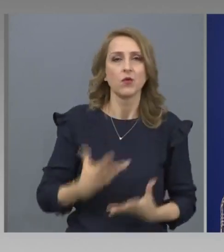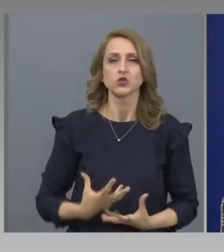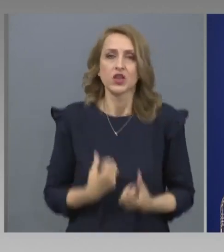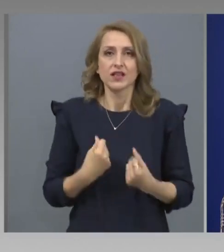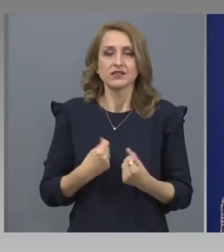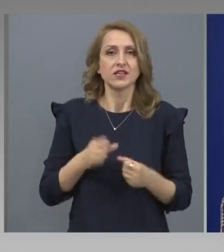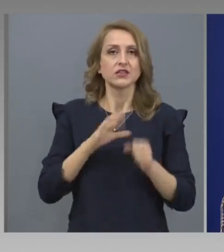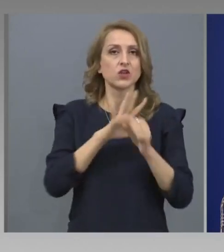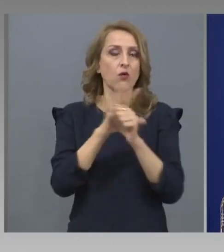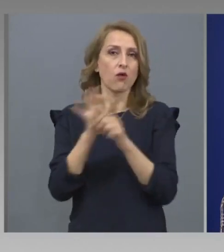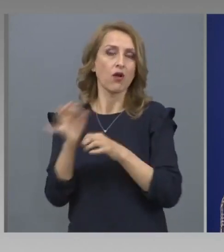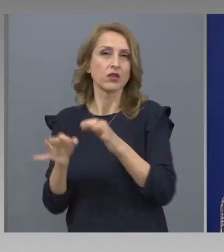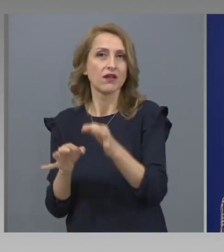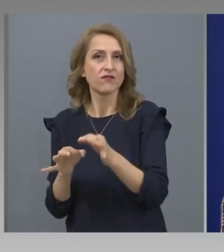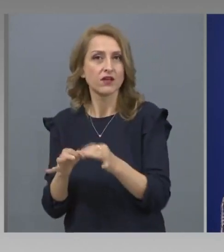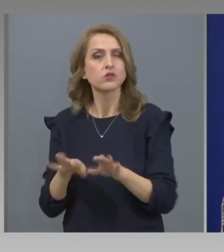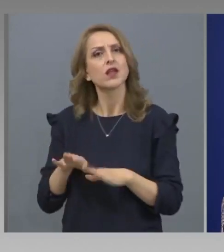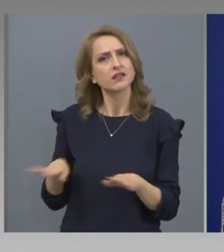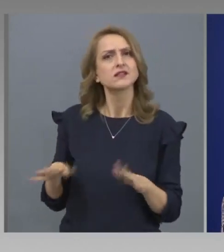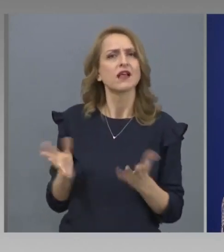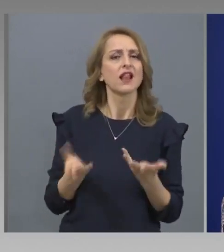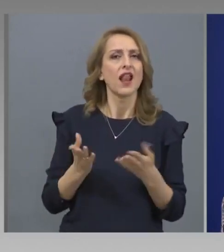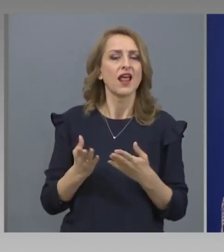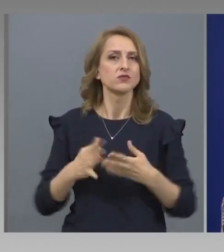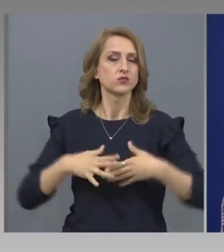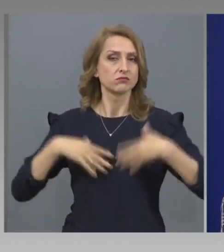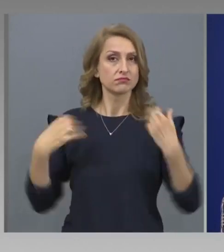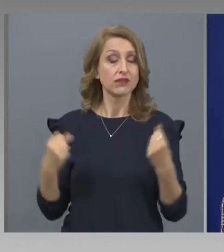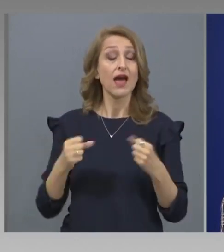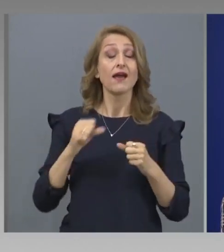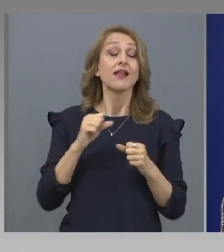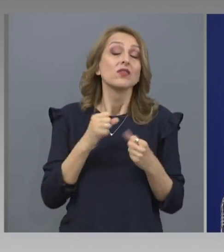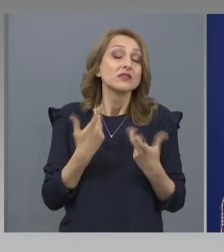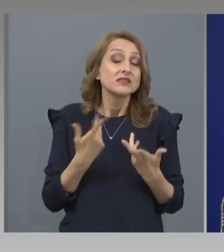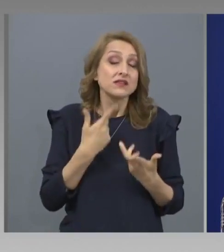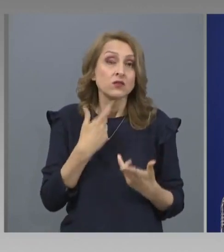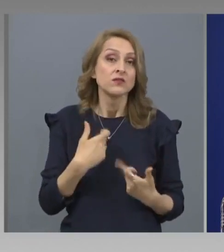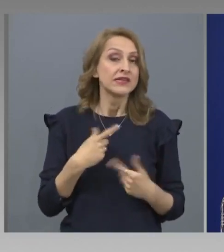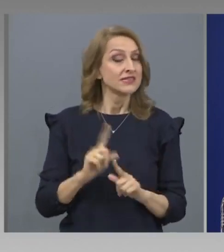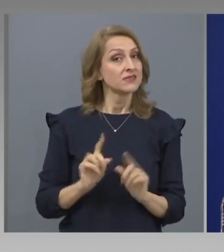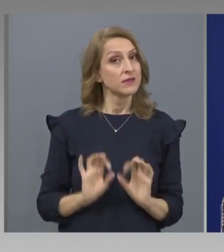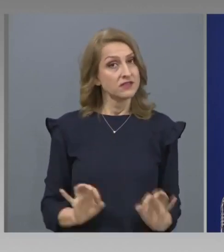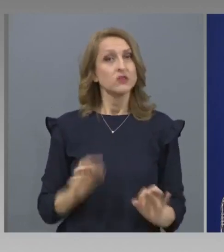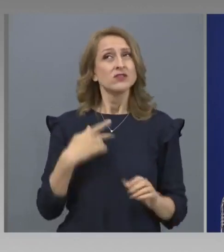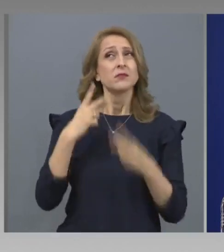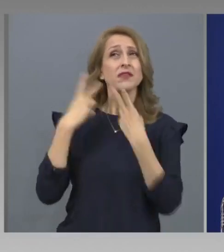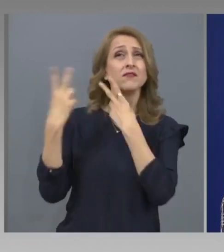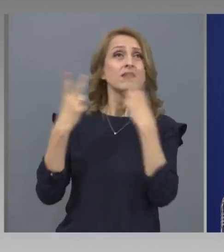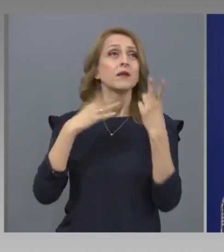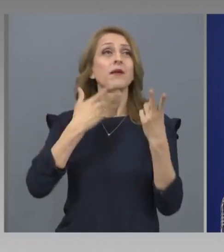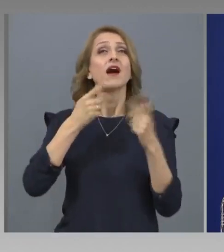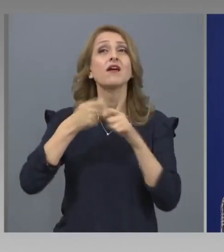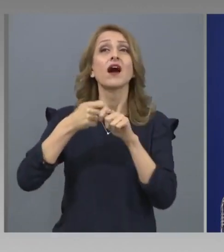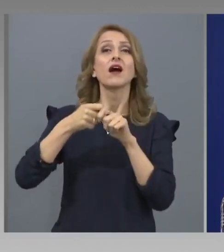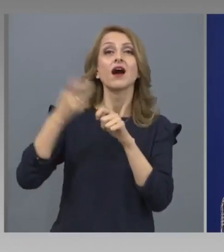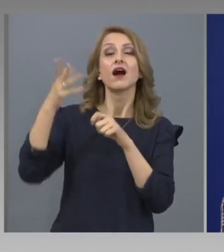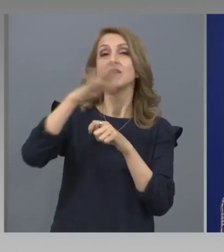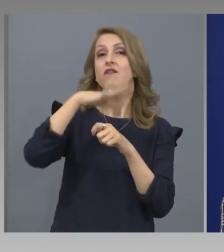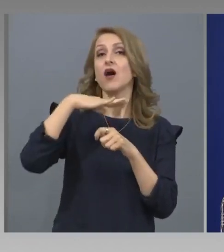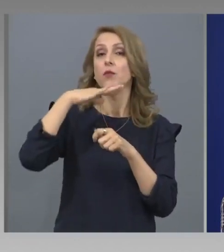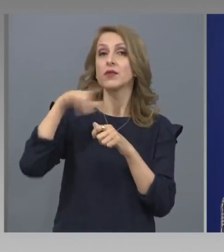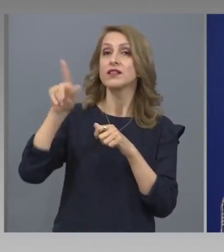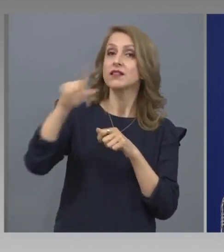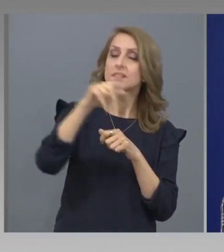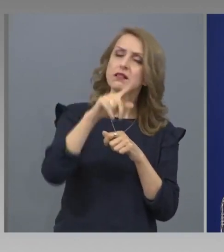е ефекта. Като има достатъчно натрупани данни, това, разбира се, може да се преосмисли във всеки